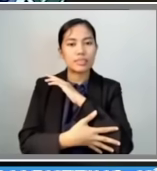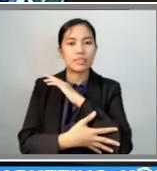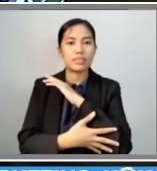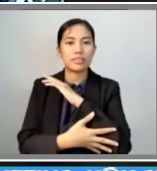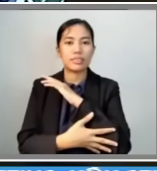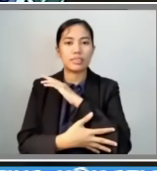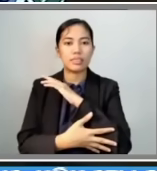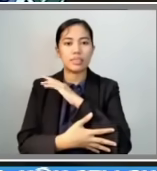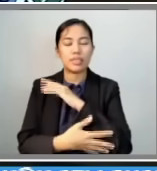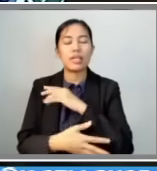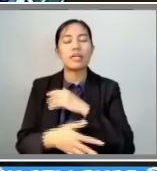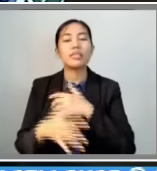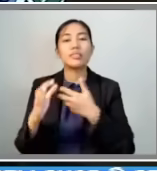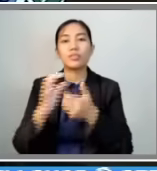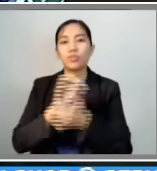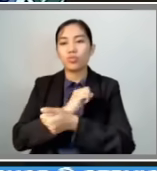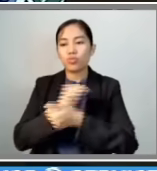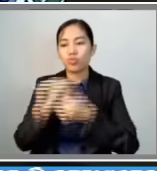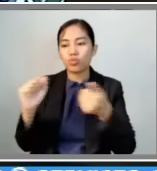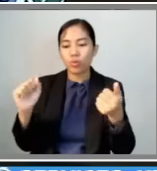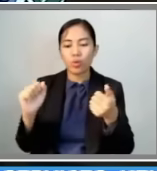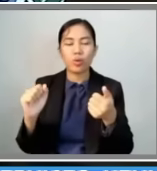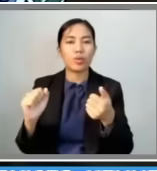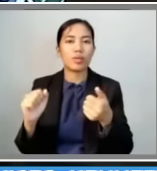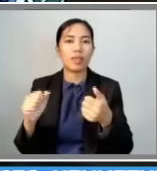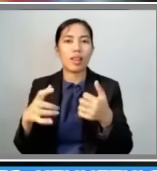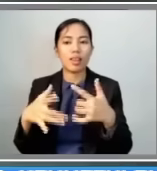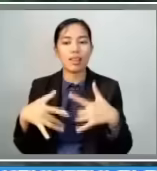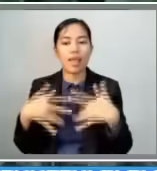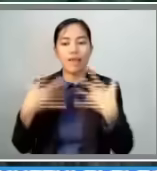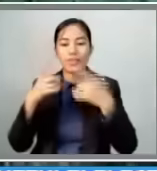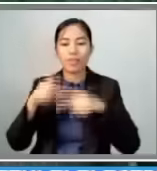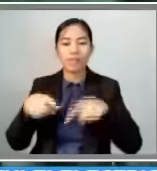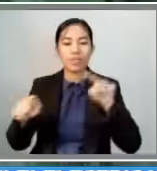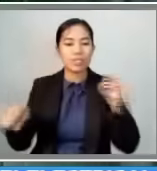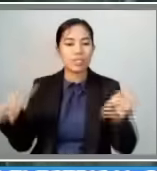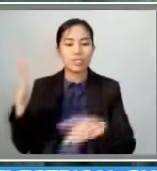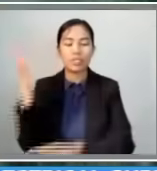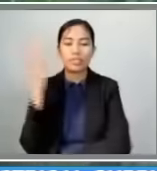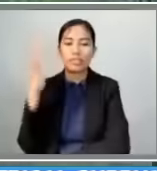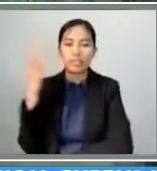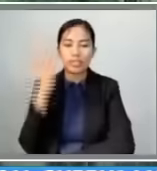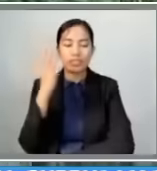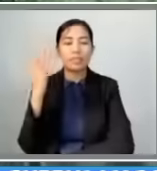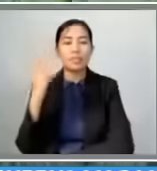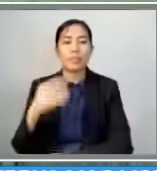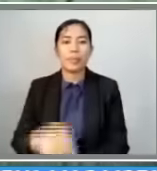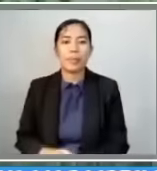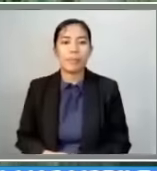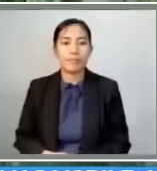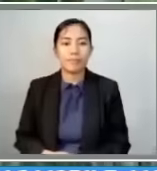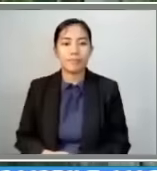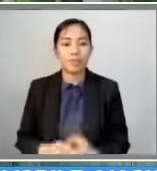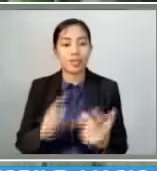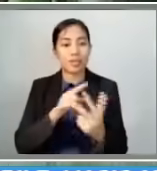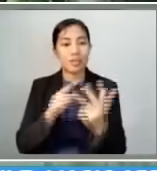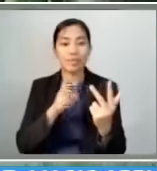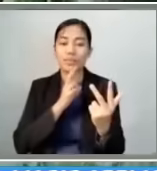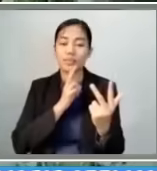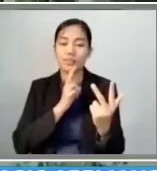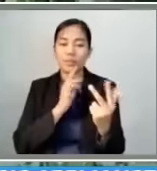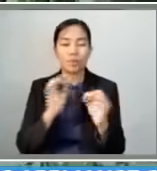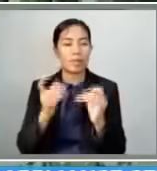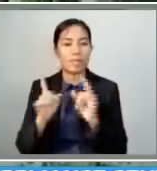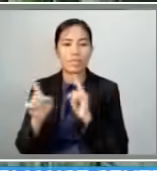biodiversity and decrease the production of hydropower. Wala pang pahayag ang apat na suspect na nakakulong ngayon sa NBI